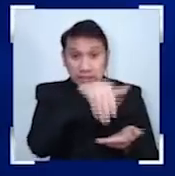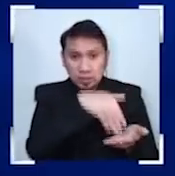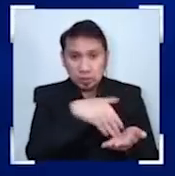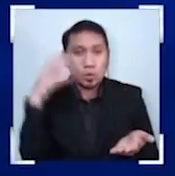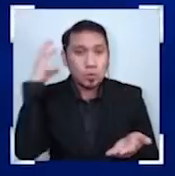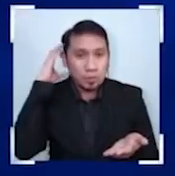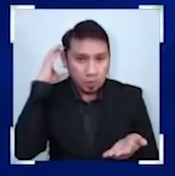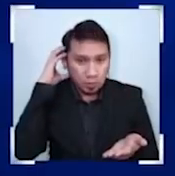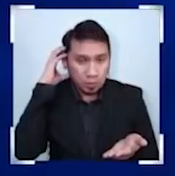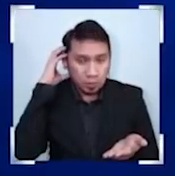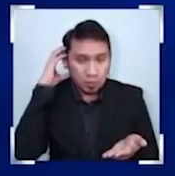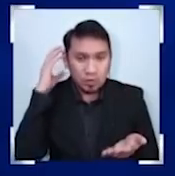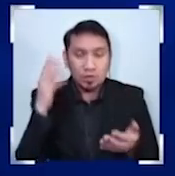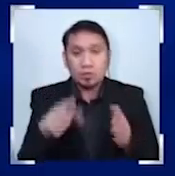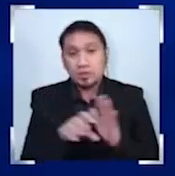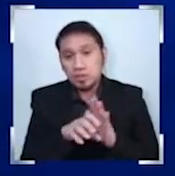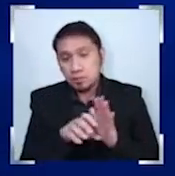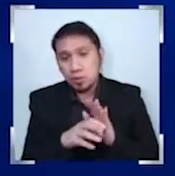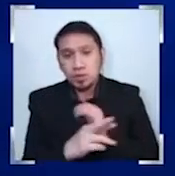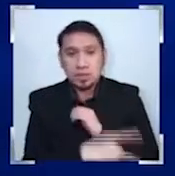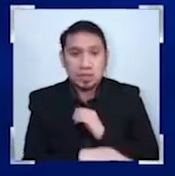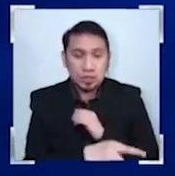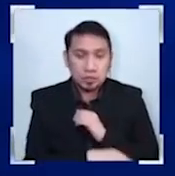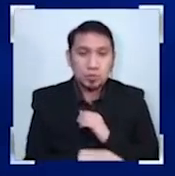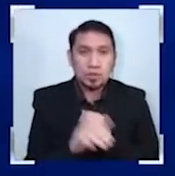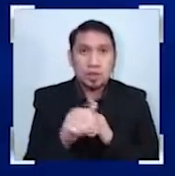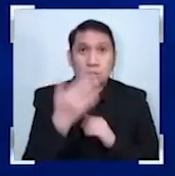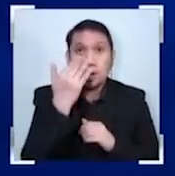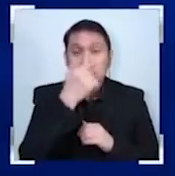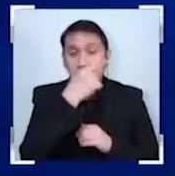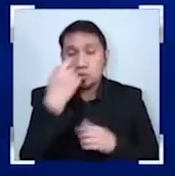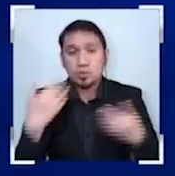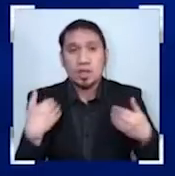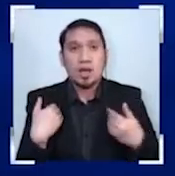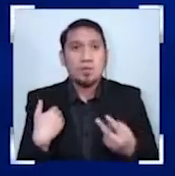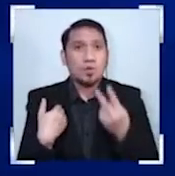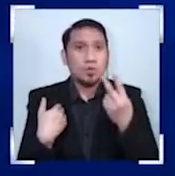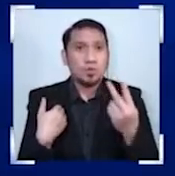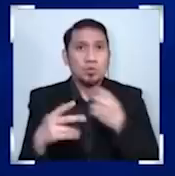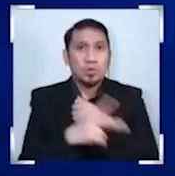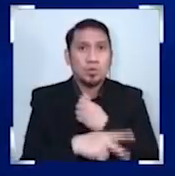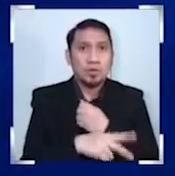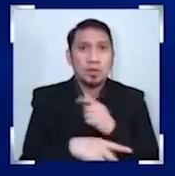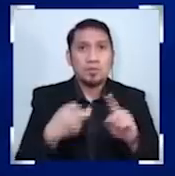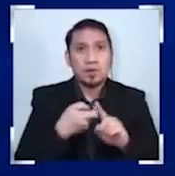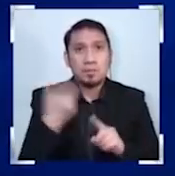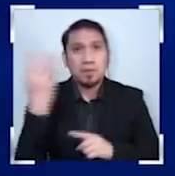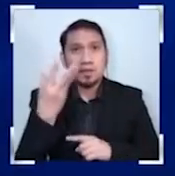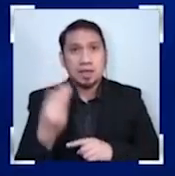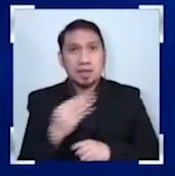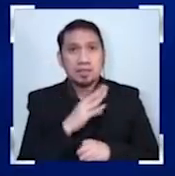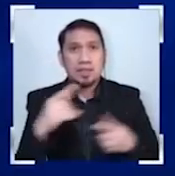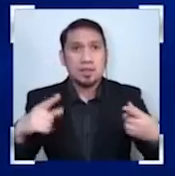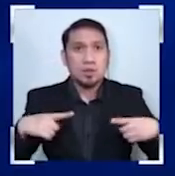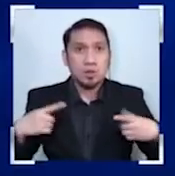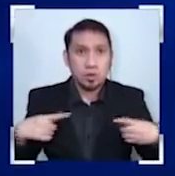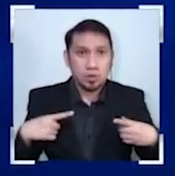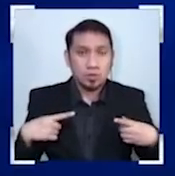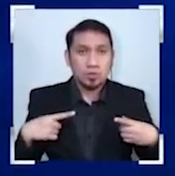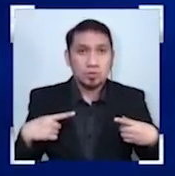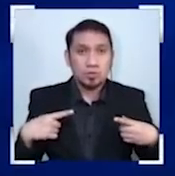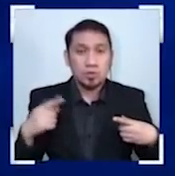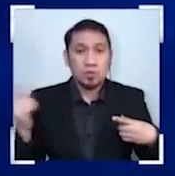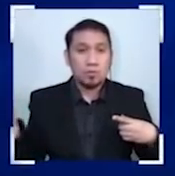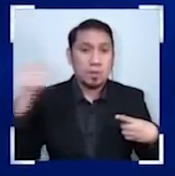galing sa Region 4, actually two province lang na ito coming from Batangas and Laguna na OEM. Hindi